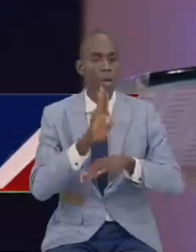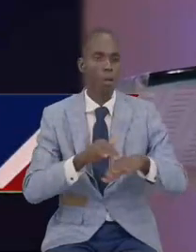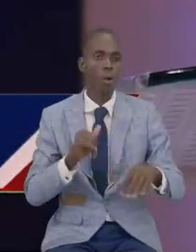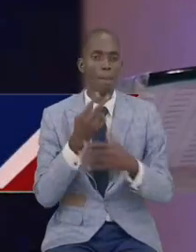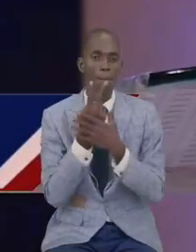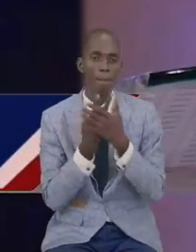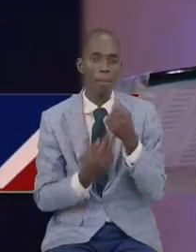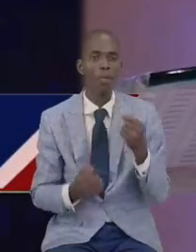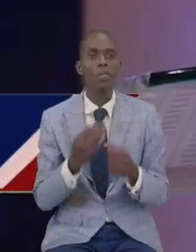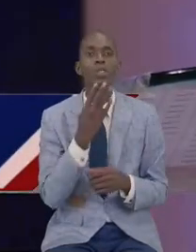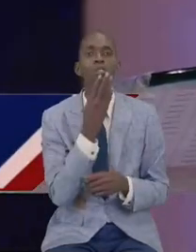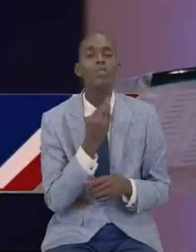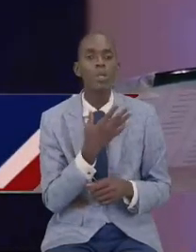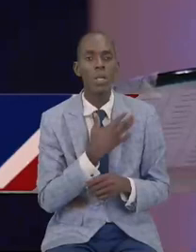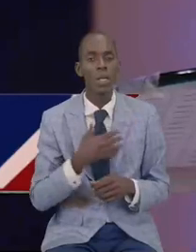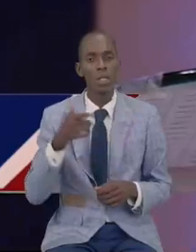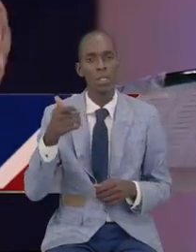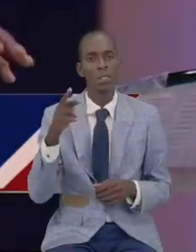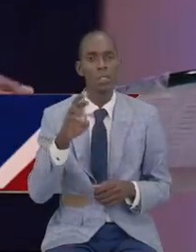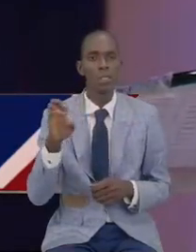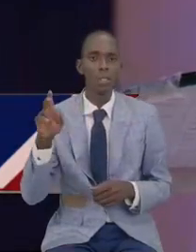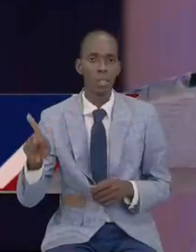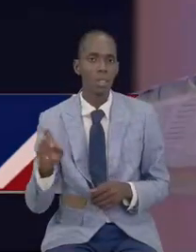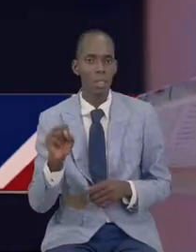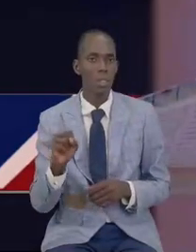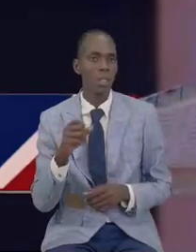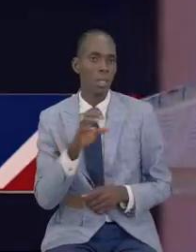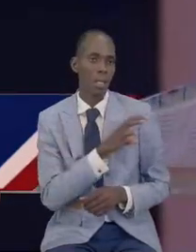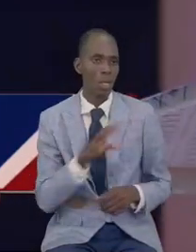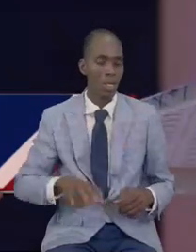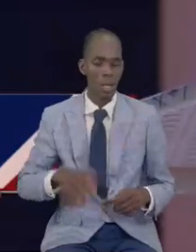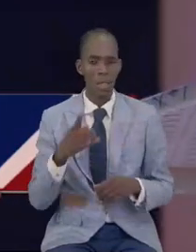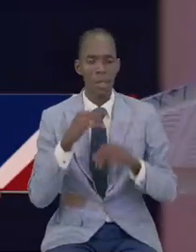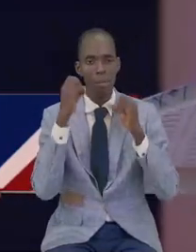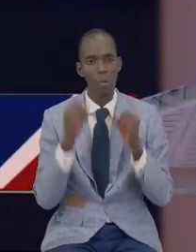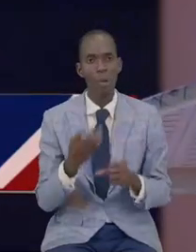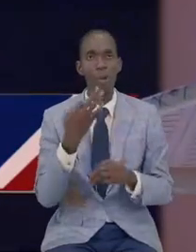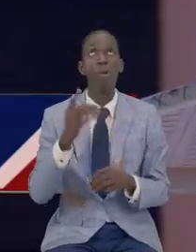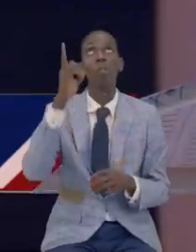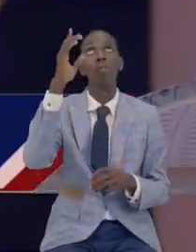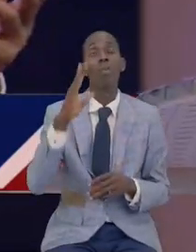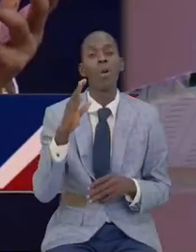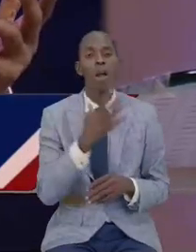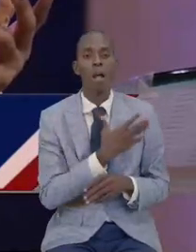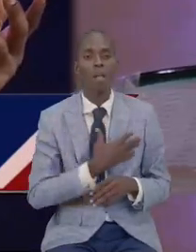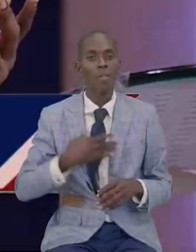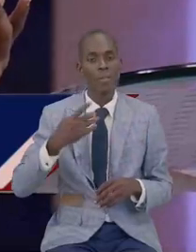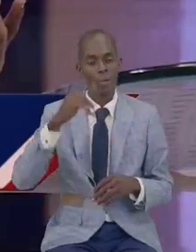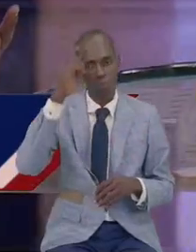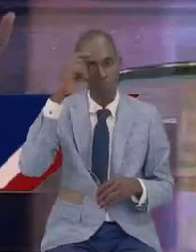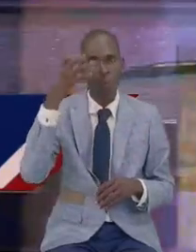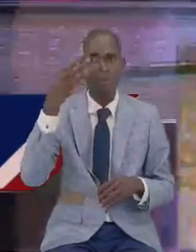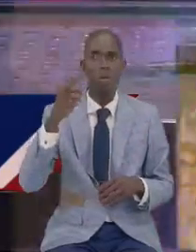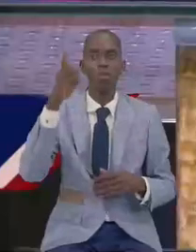Mais puissance de Dieu, sagesse de Dieu pour ceux qui sont appelés tant juifs